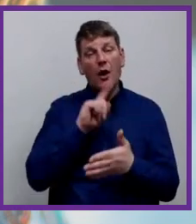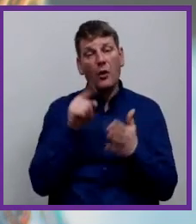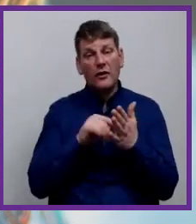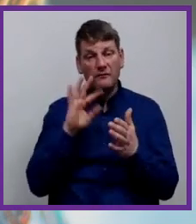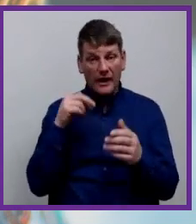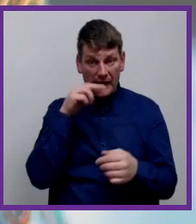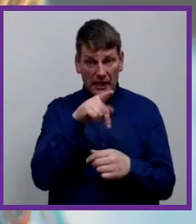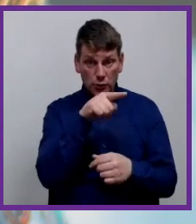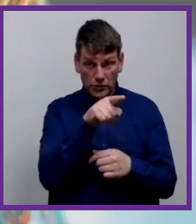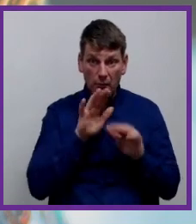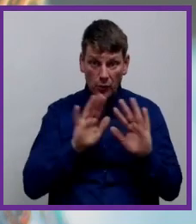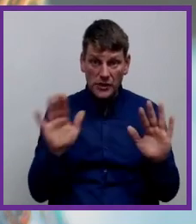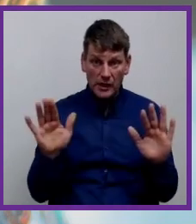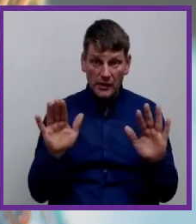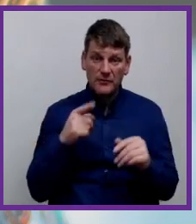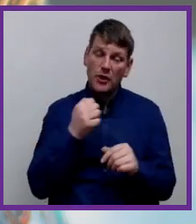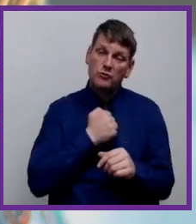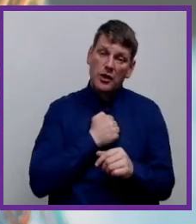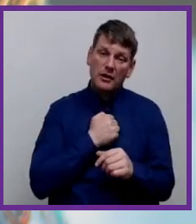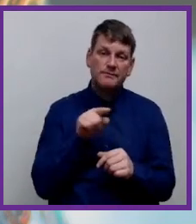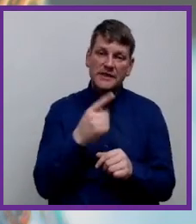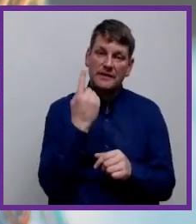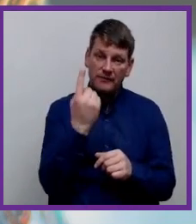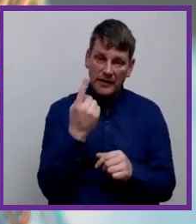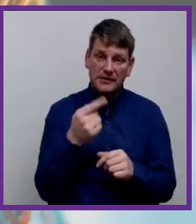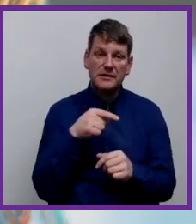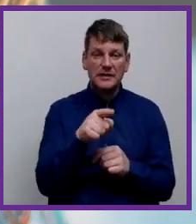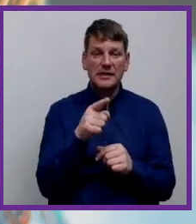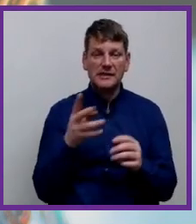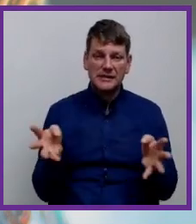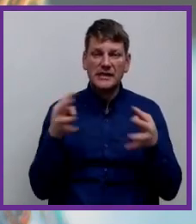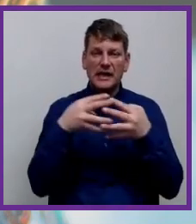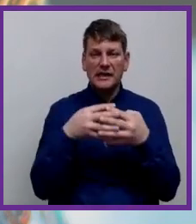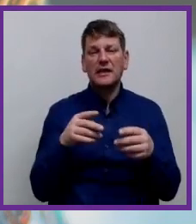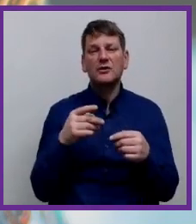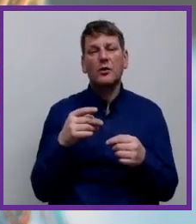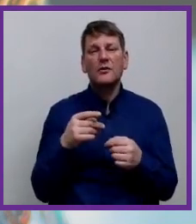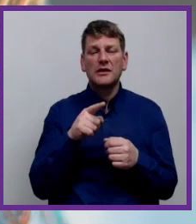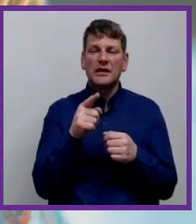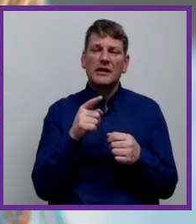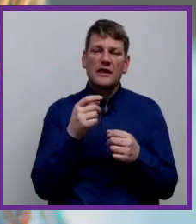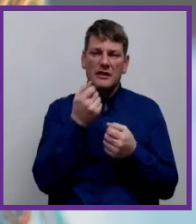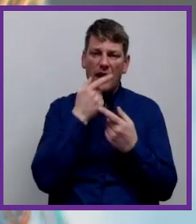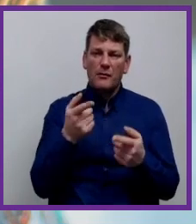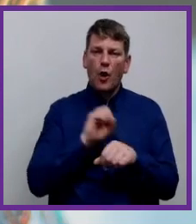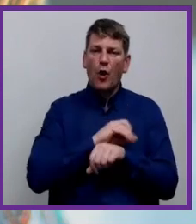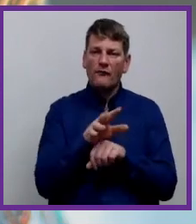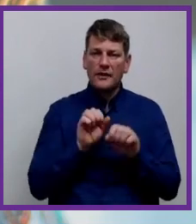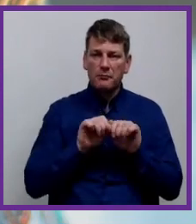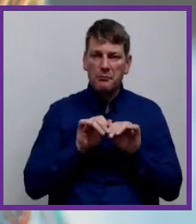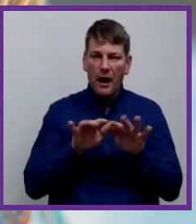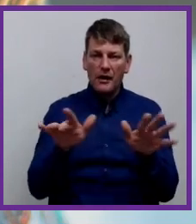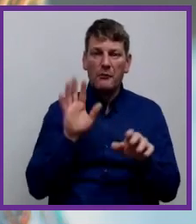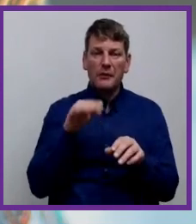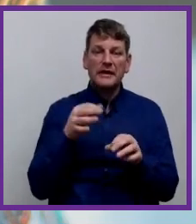muzejiem, ja, diemžēl. Tas ir viens, un otrkārt, tas korelē arī laikam ar to saucamo nelaimīgo Covid pandēmiju, redzam patiesi, ko apziņa,